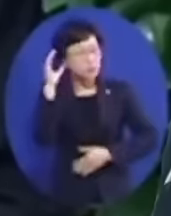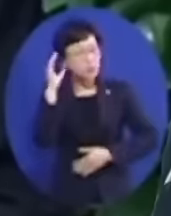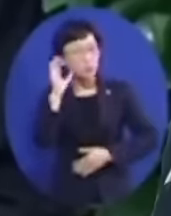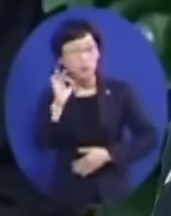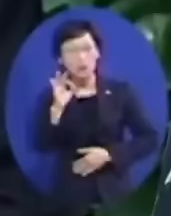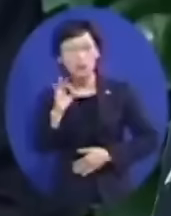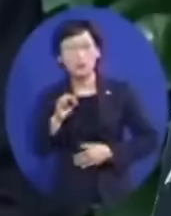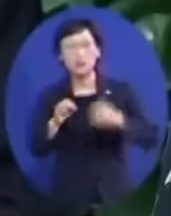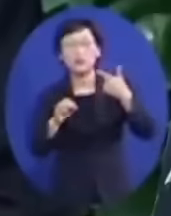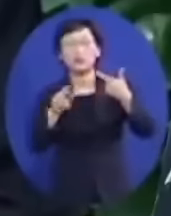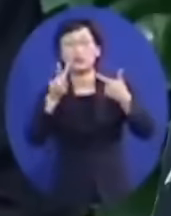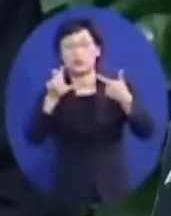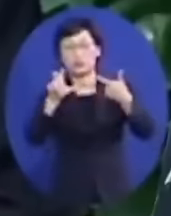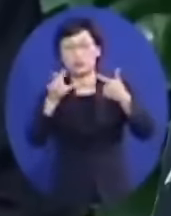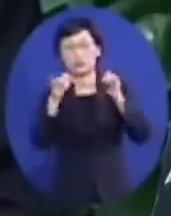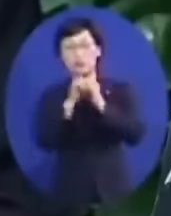때